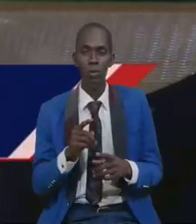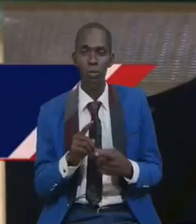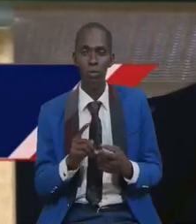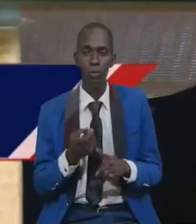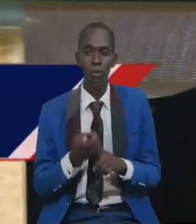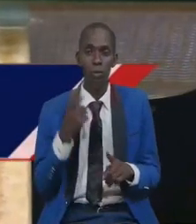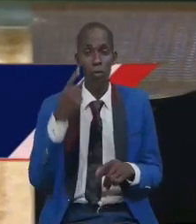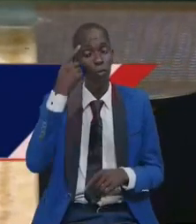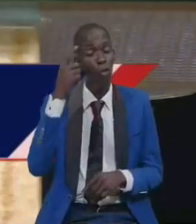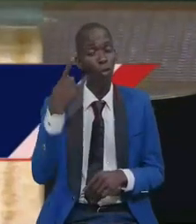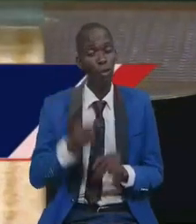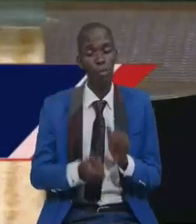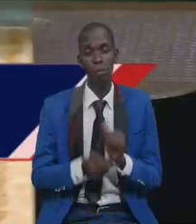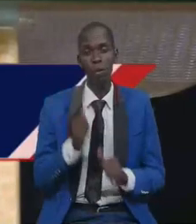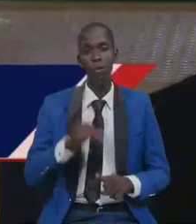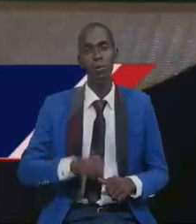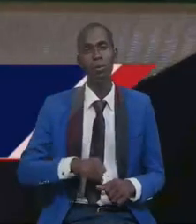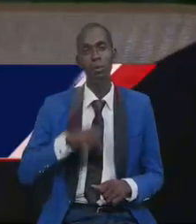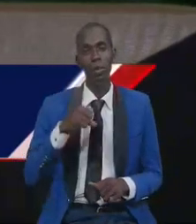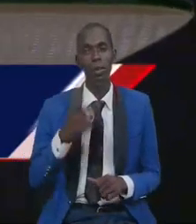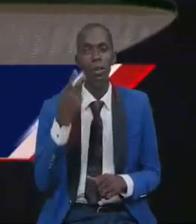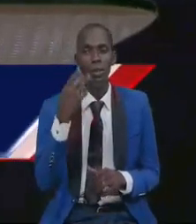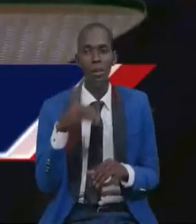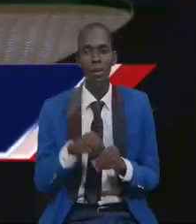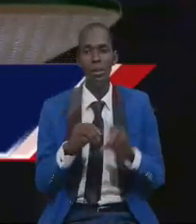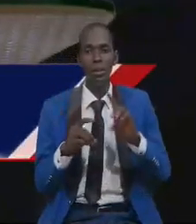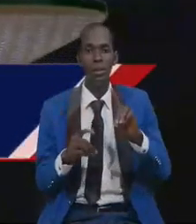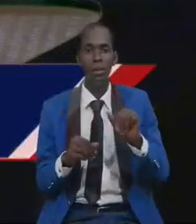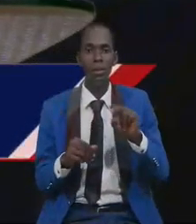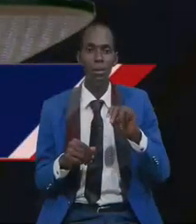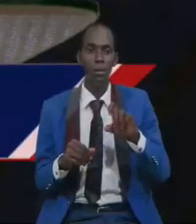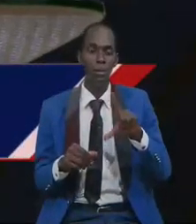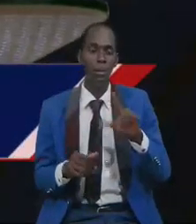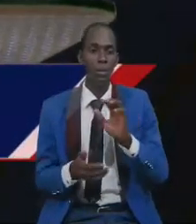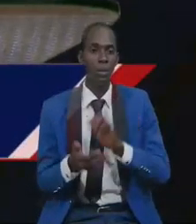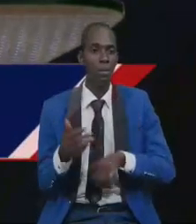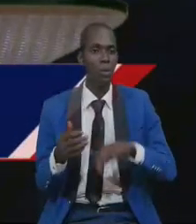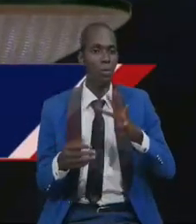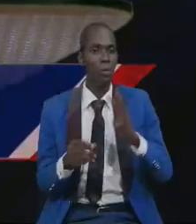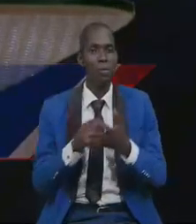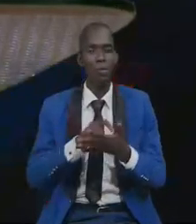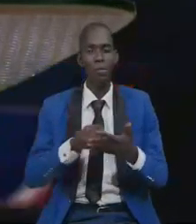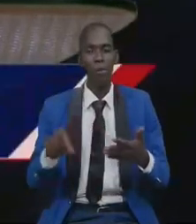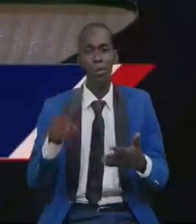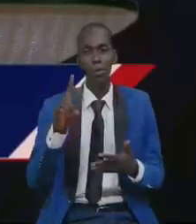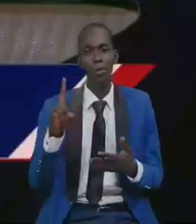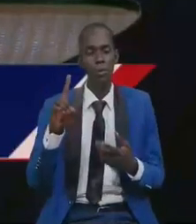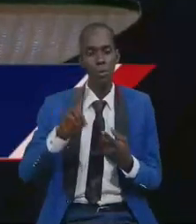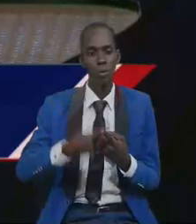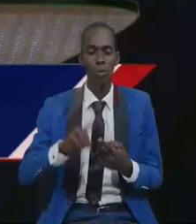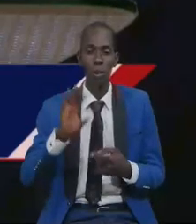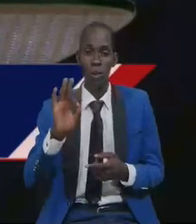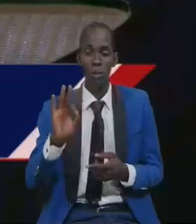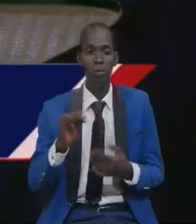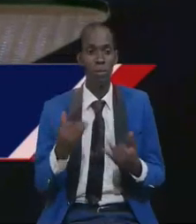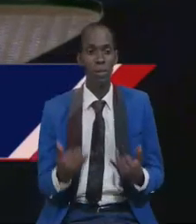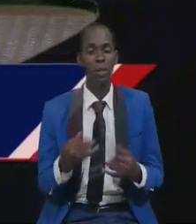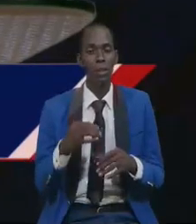orgueilleux. Ceci, c'est dans Daniel 4, le verset 1. Daniel 4, verset 1 jusqu'au verset